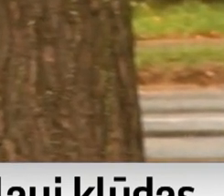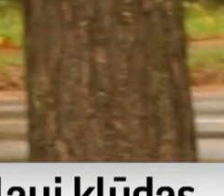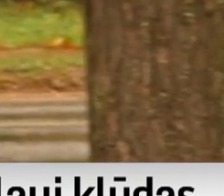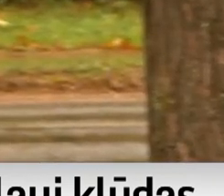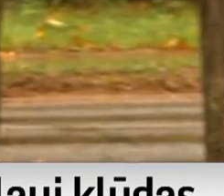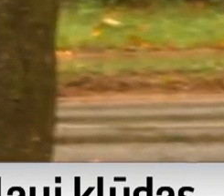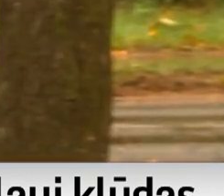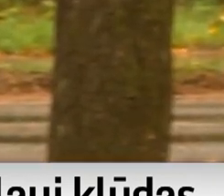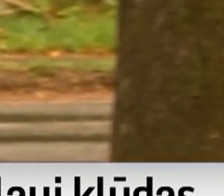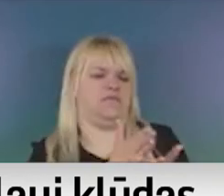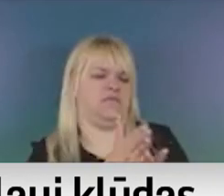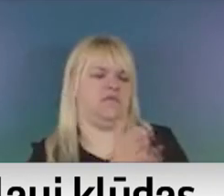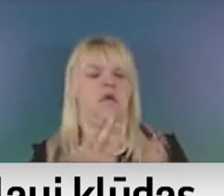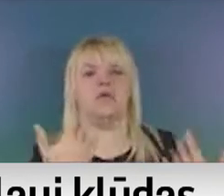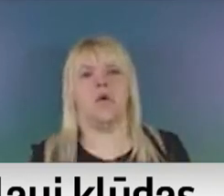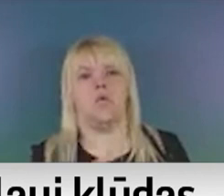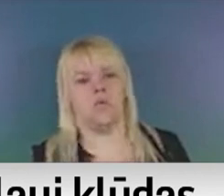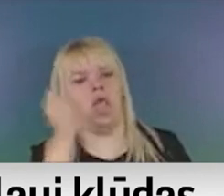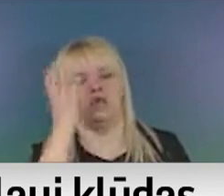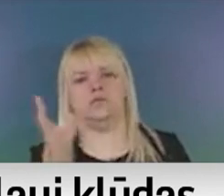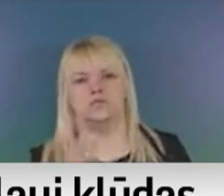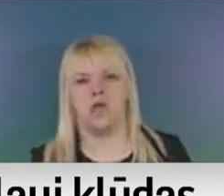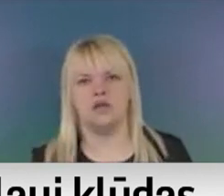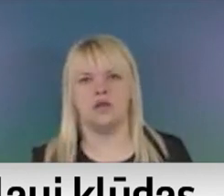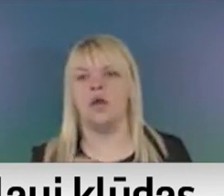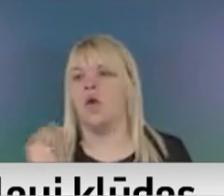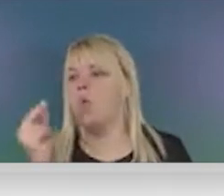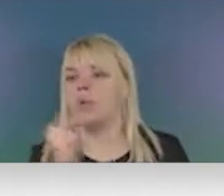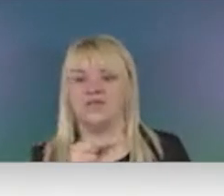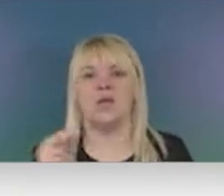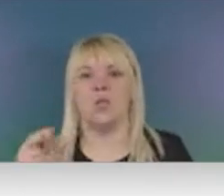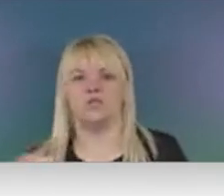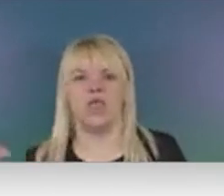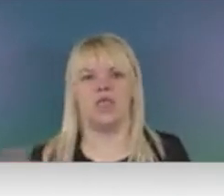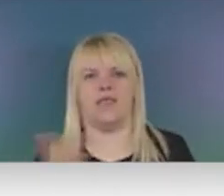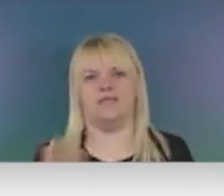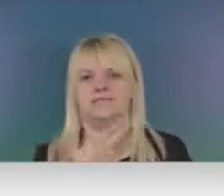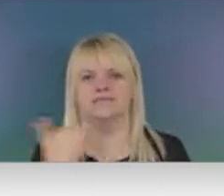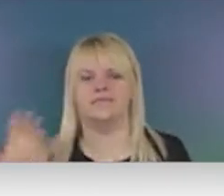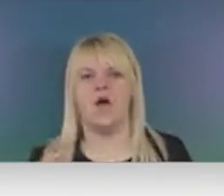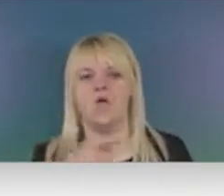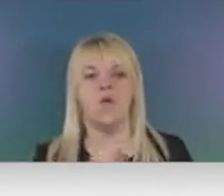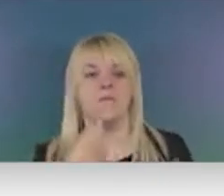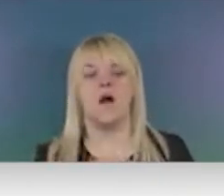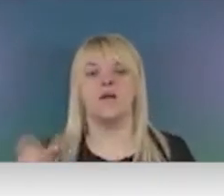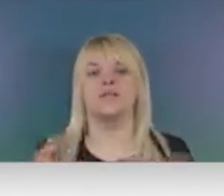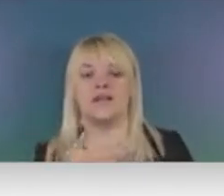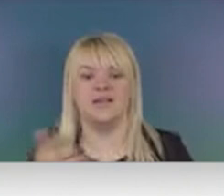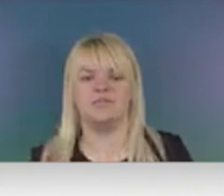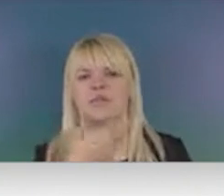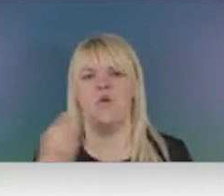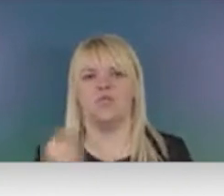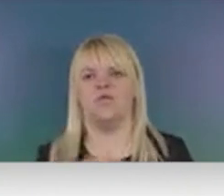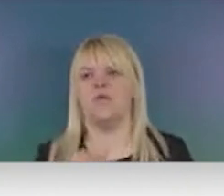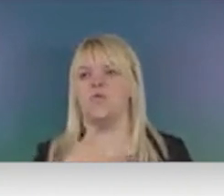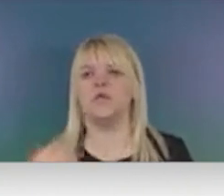ka iedzīvotāji ko saprot. Neusticēšanās ir apusēja, un tāpēc es teiktu, ka tā partnerība ir nenovērtēta, un viņai ļoti svarīgi